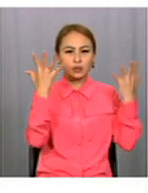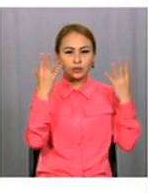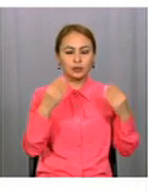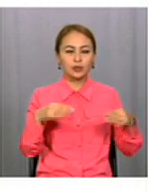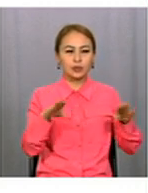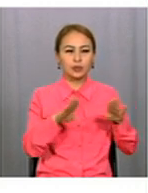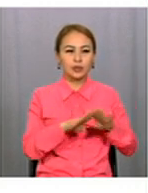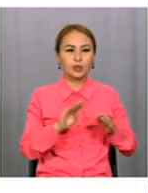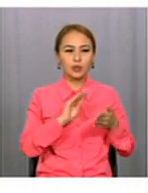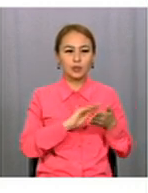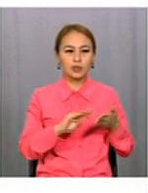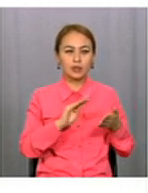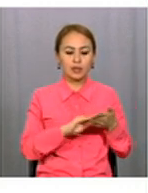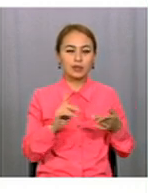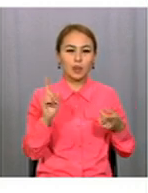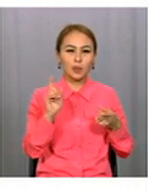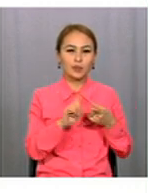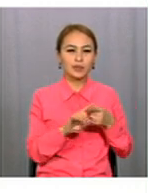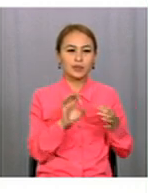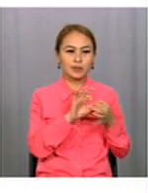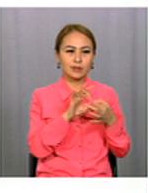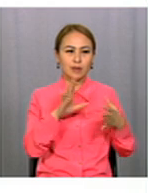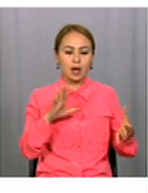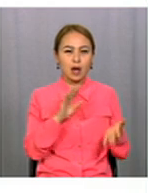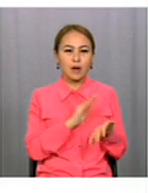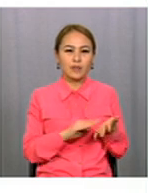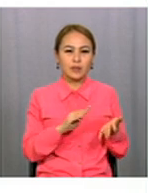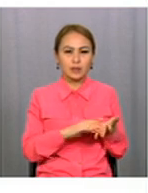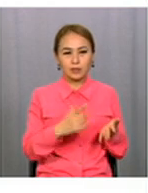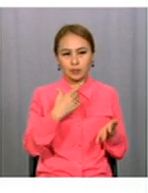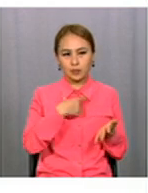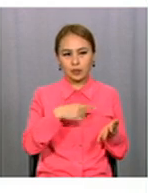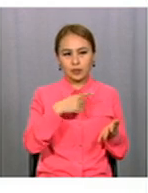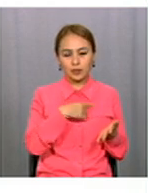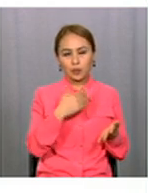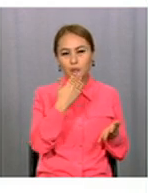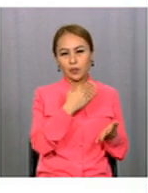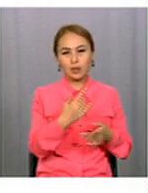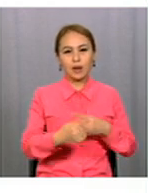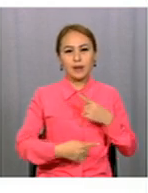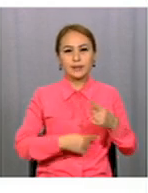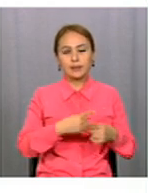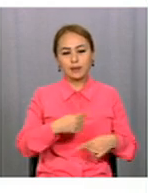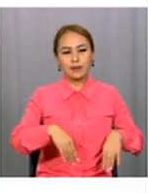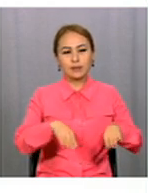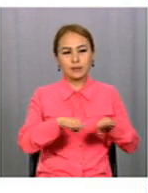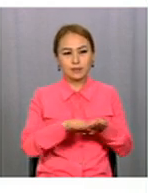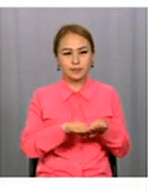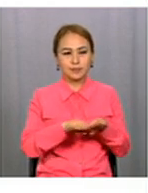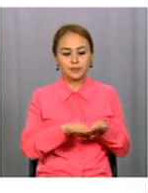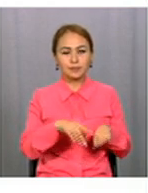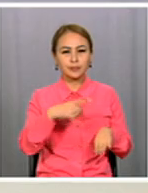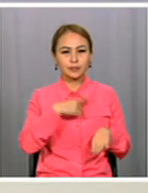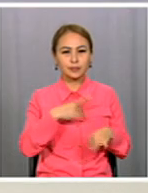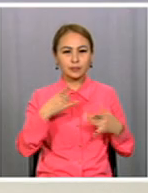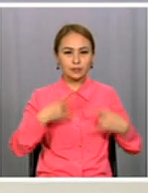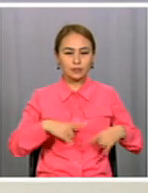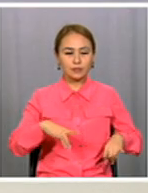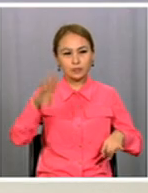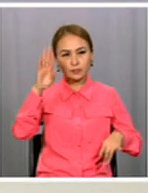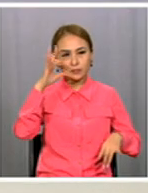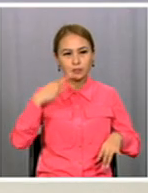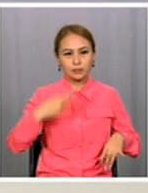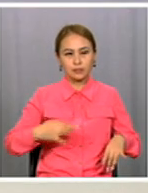үзіндіде тәуелсіздіктің автор өз меніне, оның асқақ аңызына, өзінен туған ұлдың